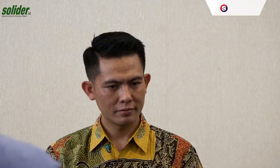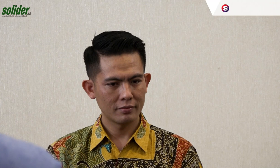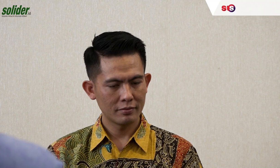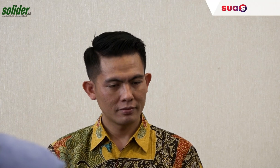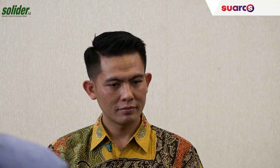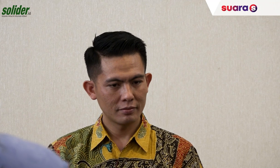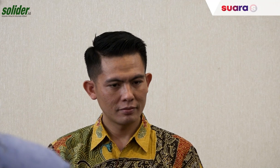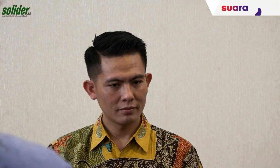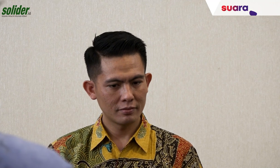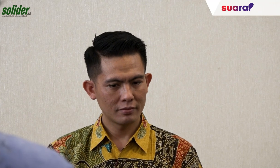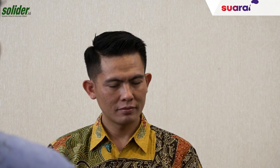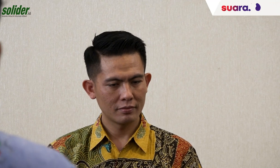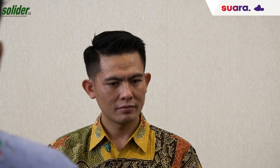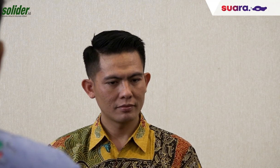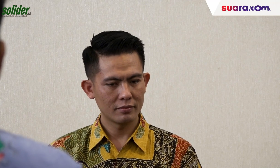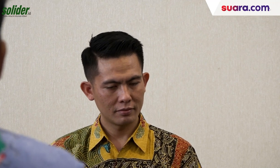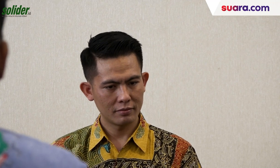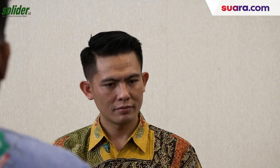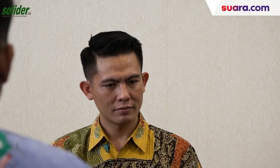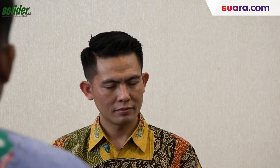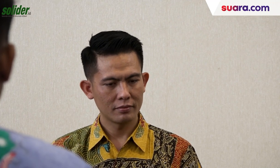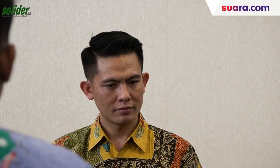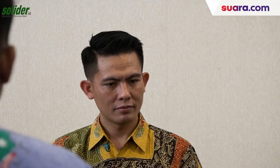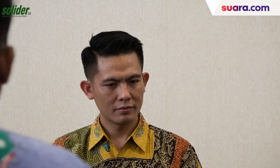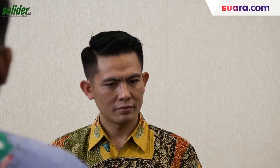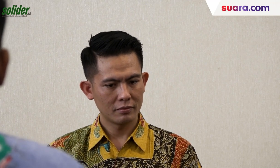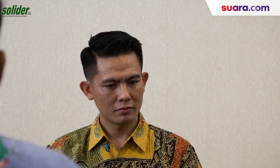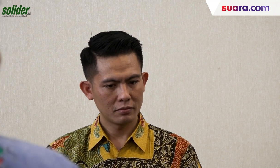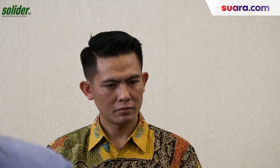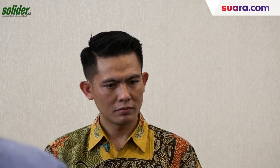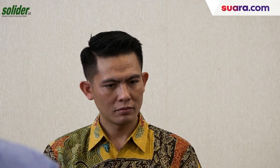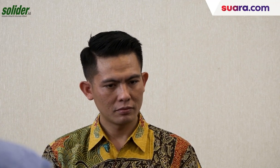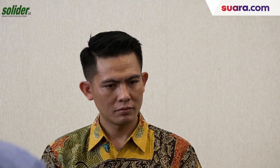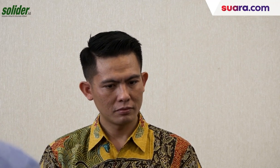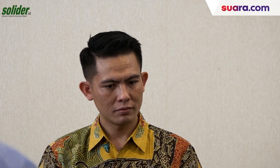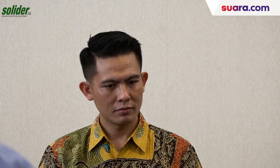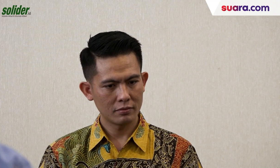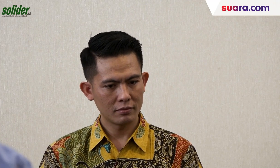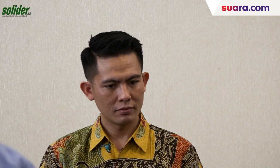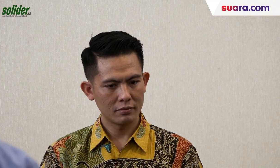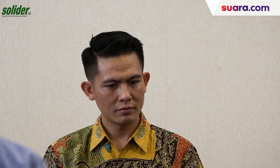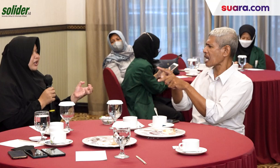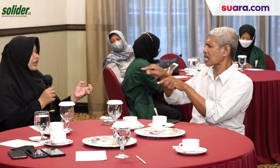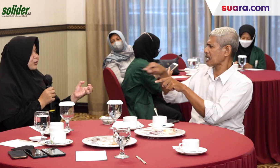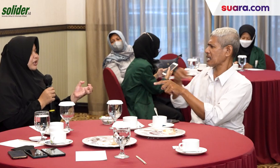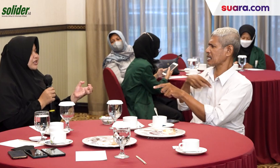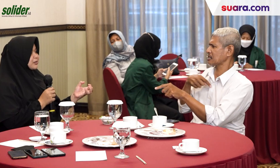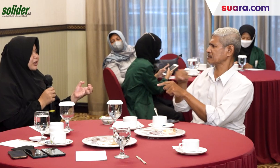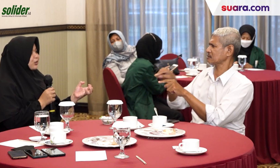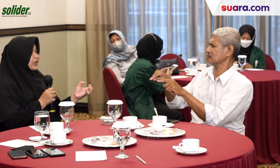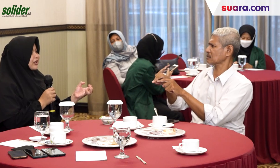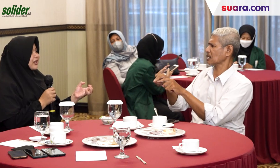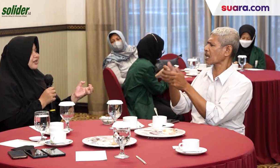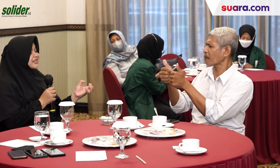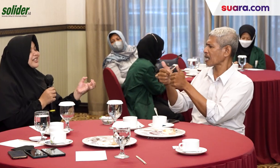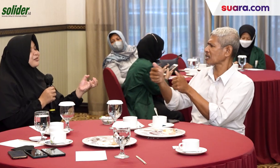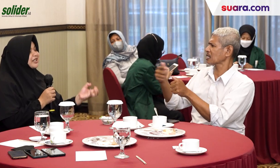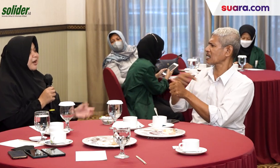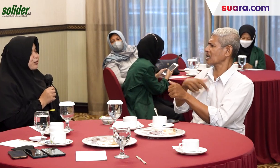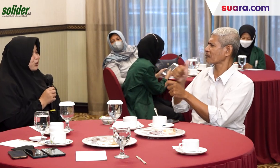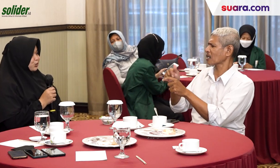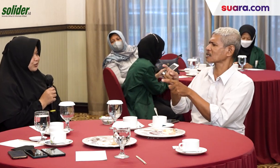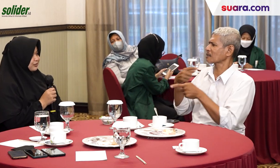disampaikan tapi mereka kesulitan untuk menyampaikan itu Tapi kalau kemudian disampaikan kepada sesama tuli atau penerjemah tuli